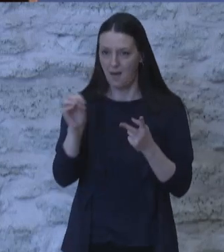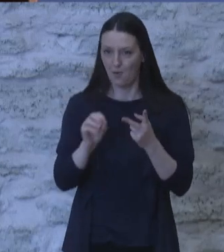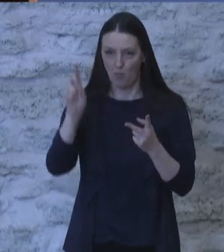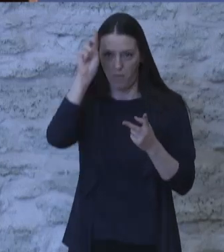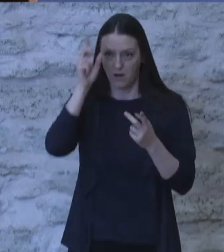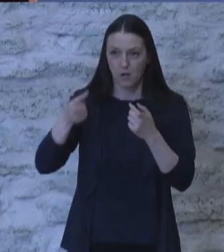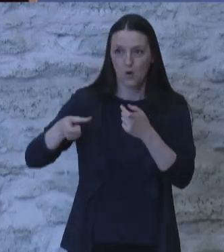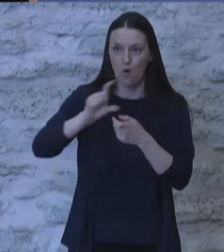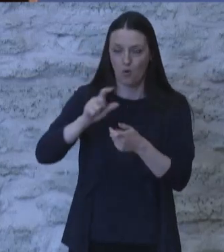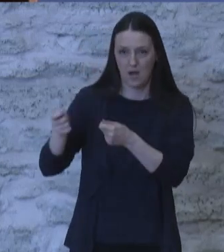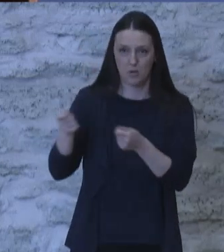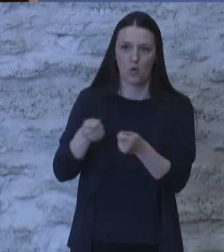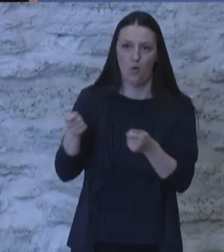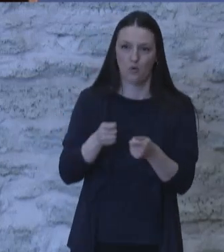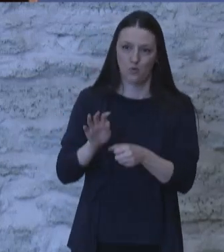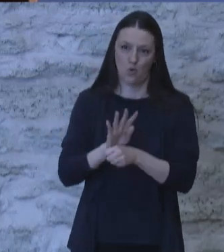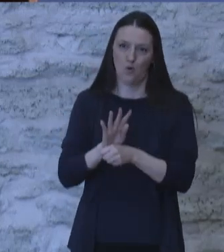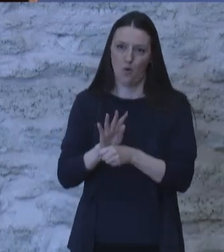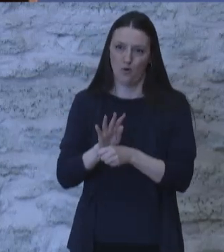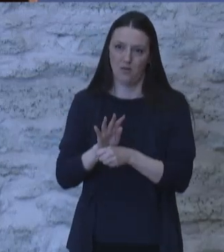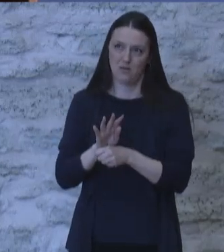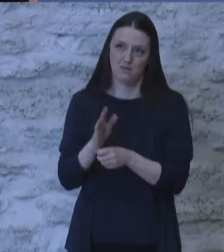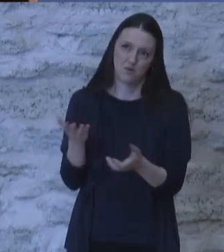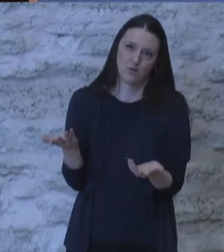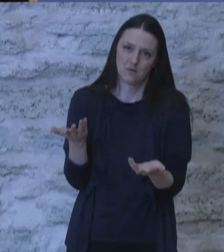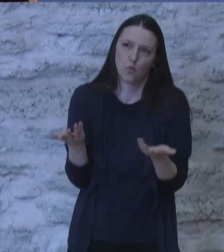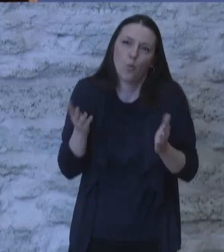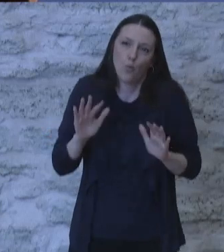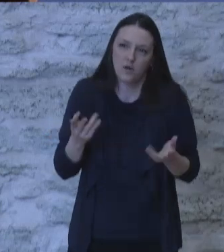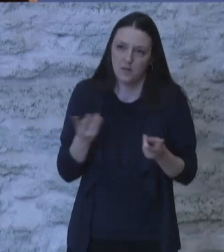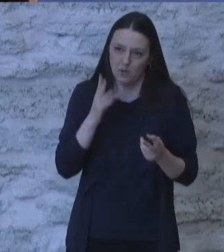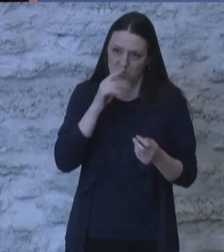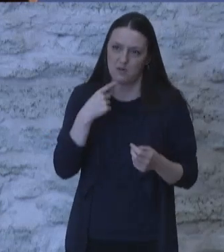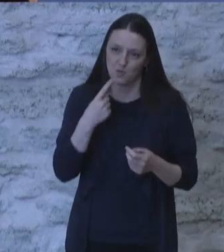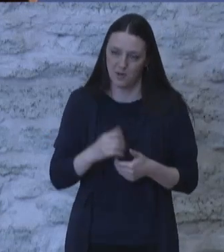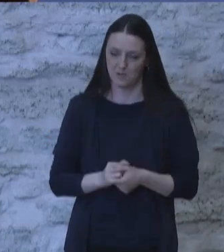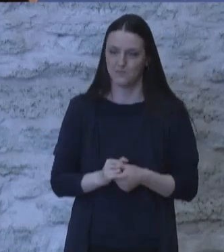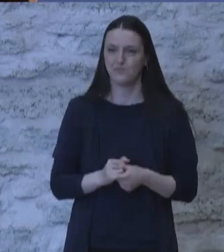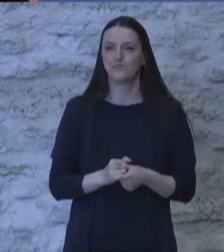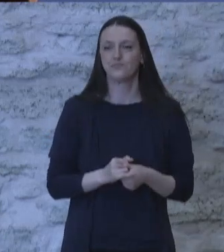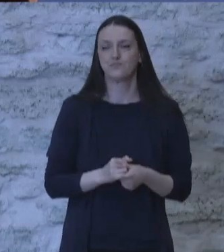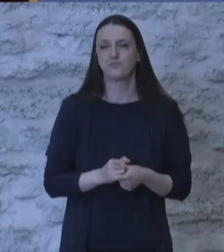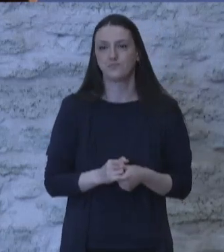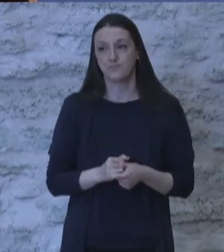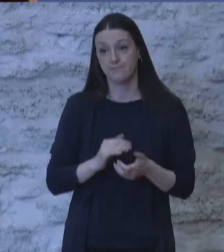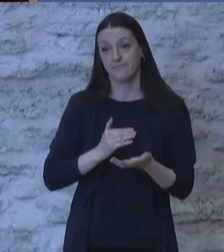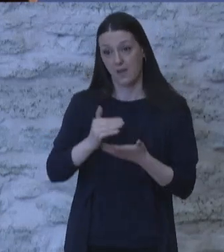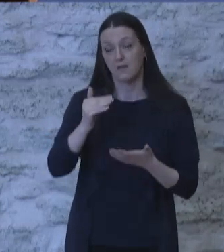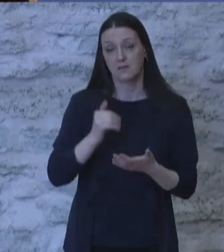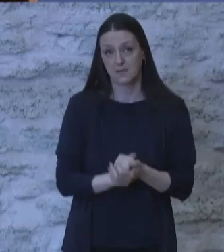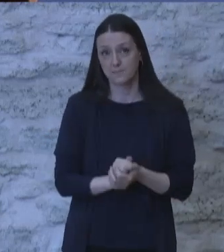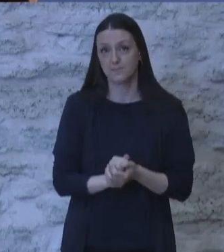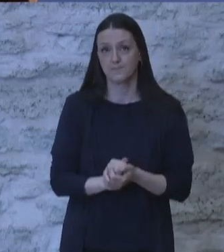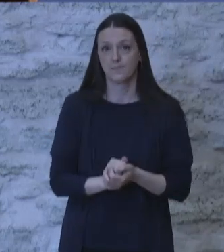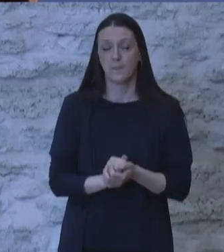tulnud Eestisse sisse, kui seda üldse saab kuidagi nii mõõta. Nüüd edasi see, et